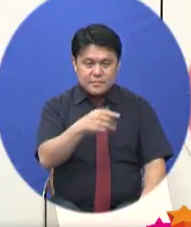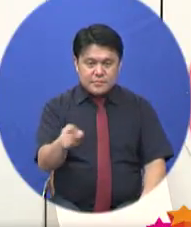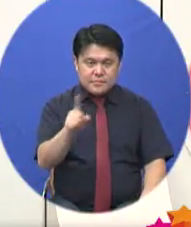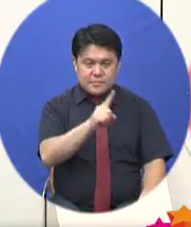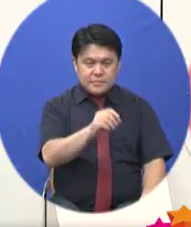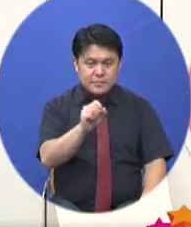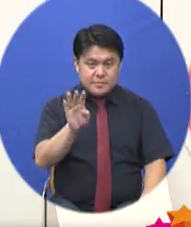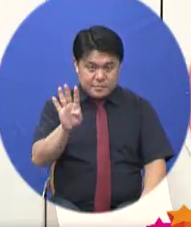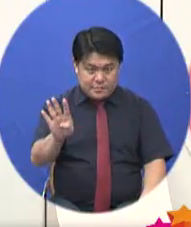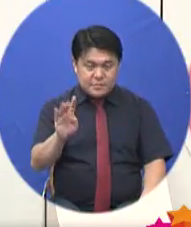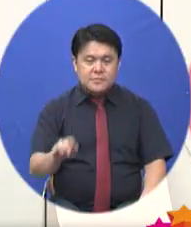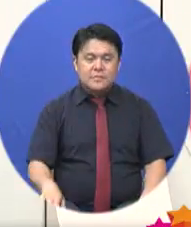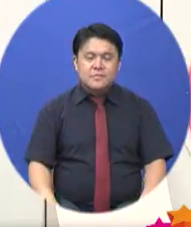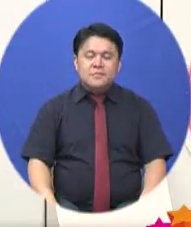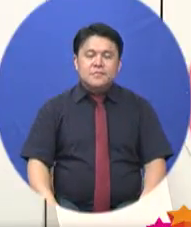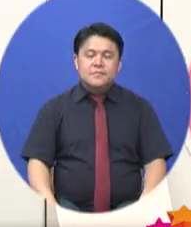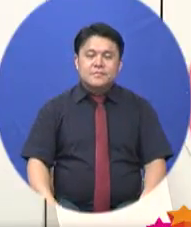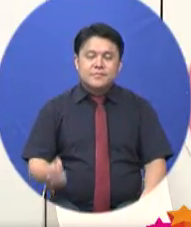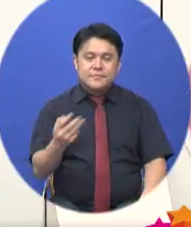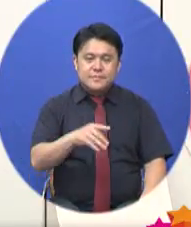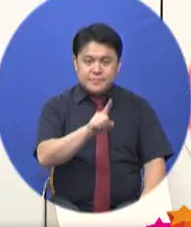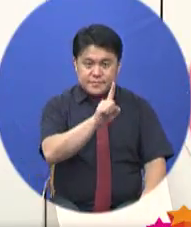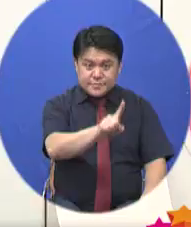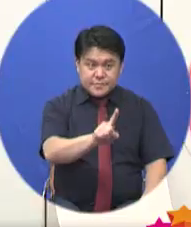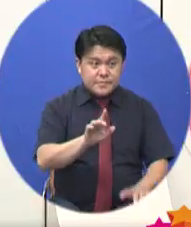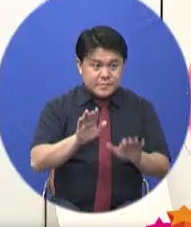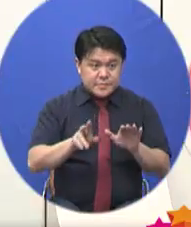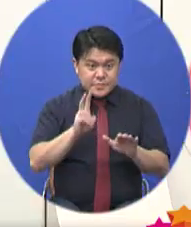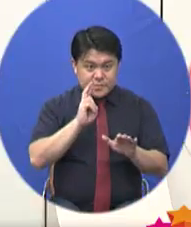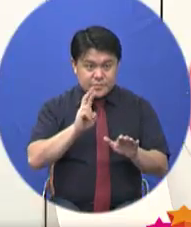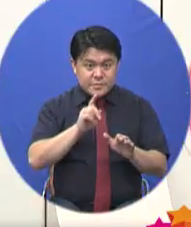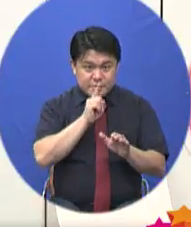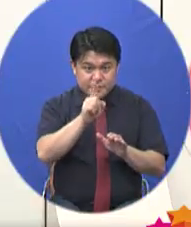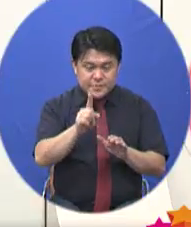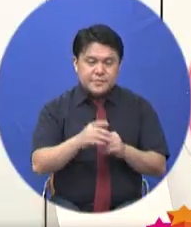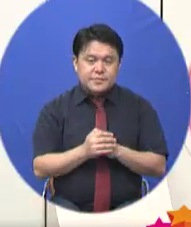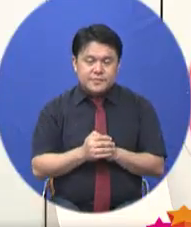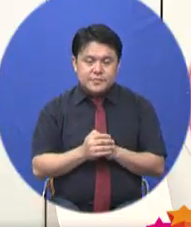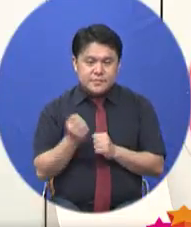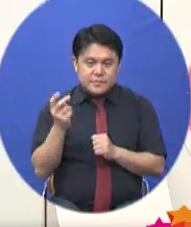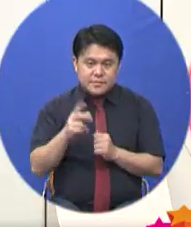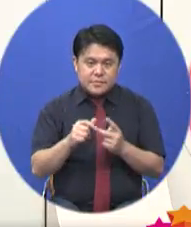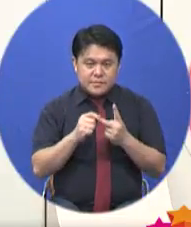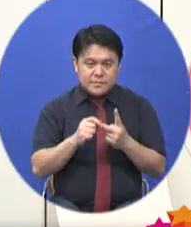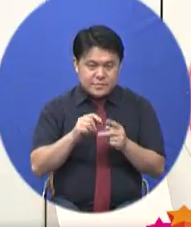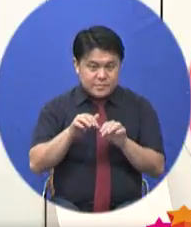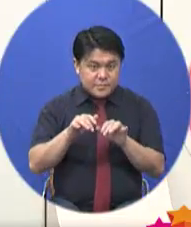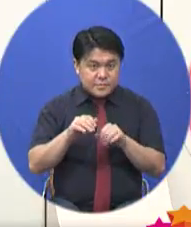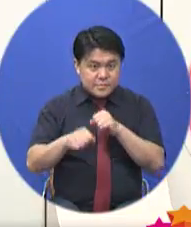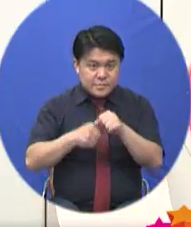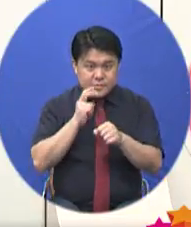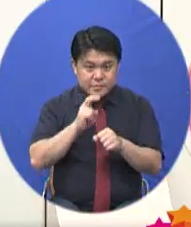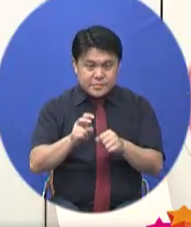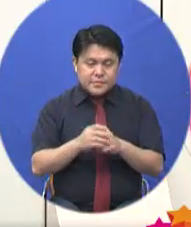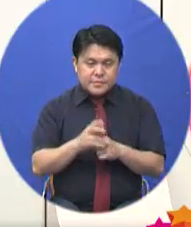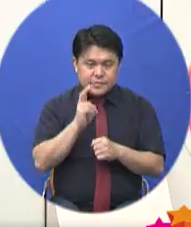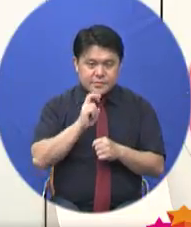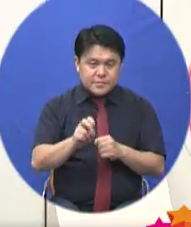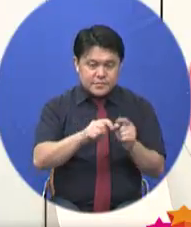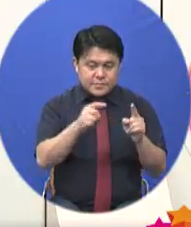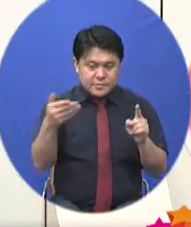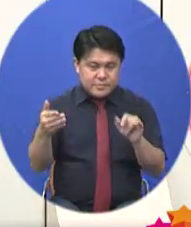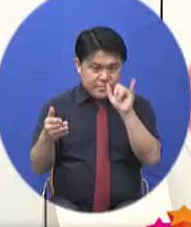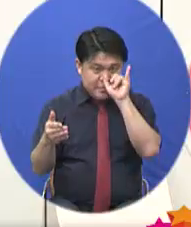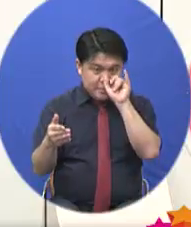060-6081-1004번 누르시고 1번 지정곡 참여, 2번 무반주 참여인데요. 아, 노래 9곡 선곡